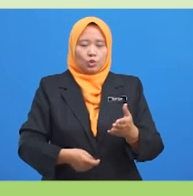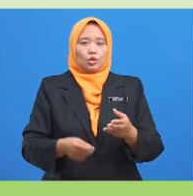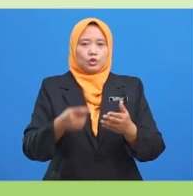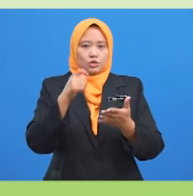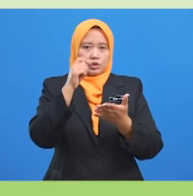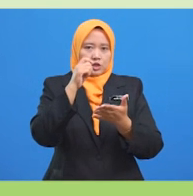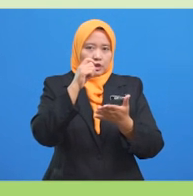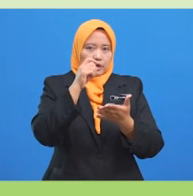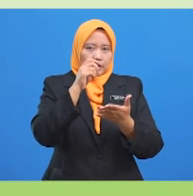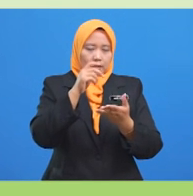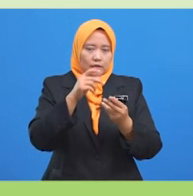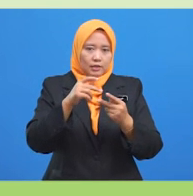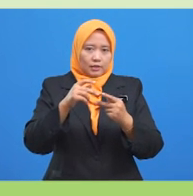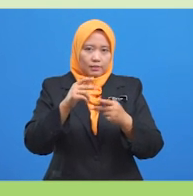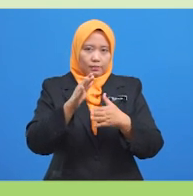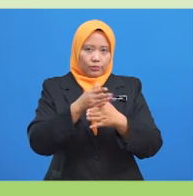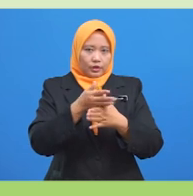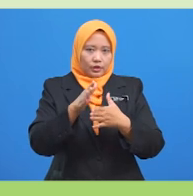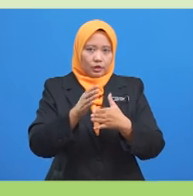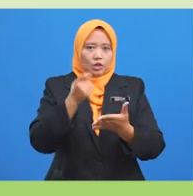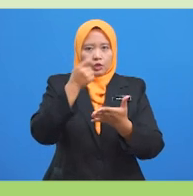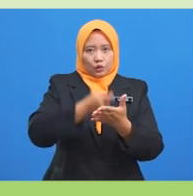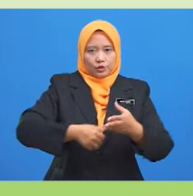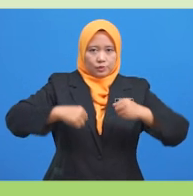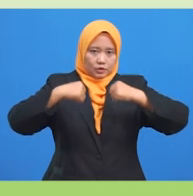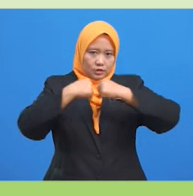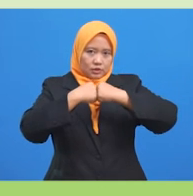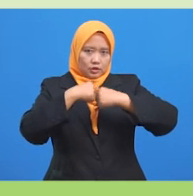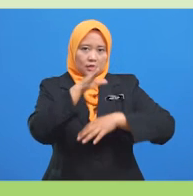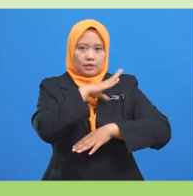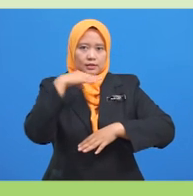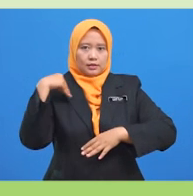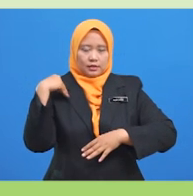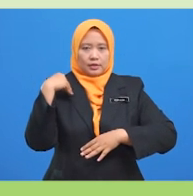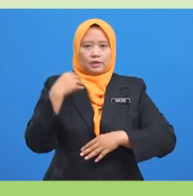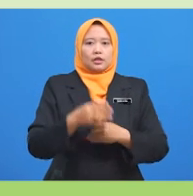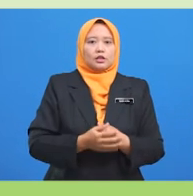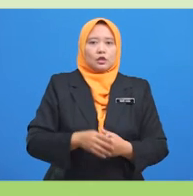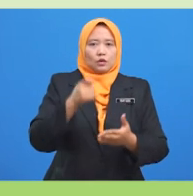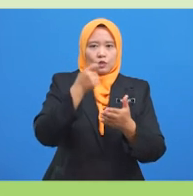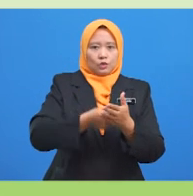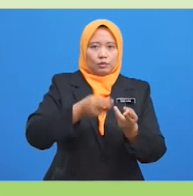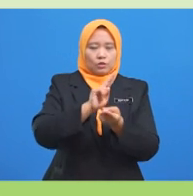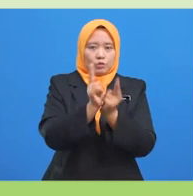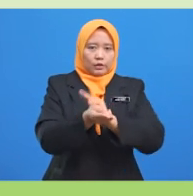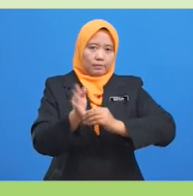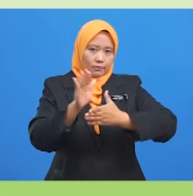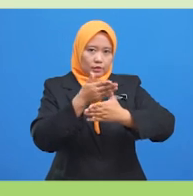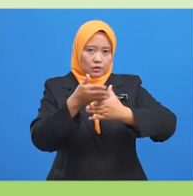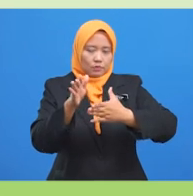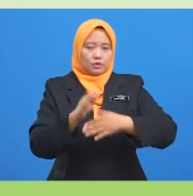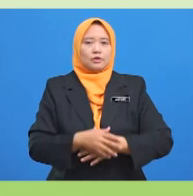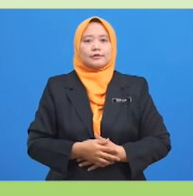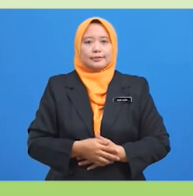Tuliskan penerangan hubungan antara pertambahan output dengan kos purata, kos berubah purata dan